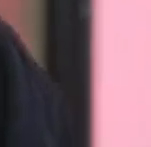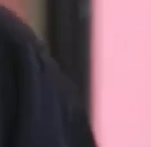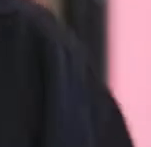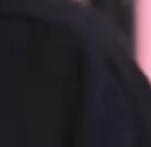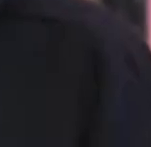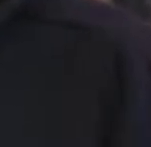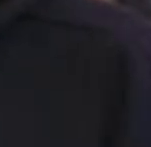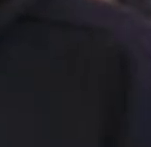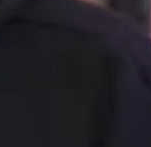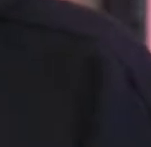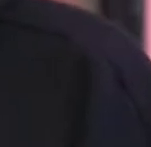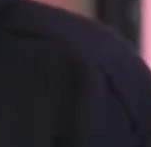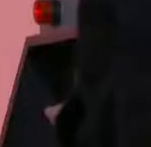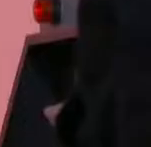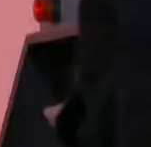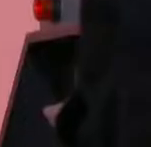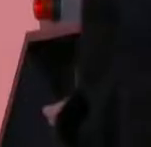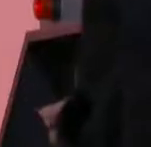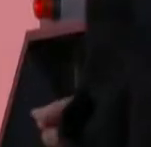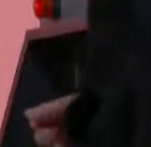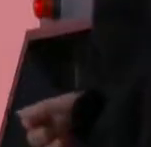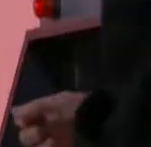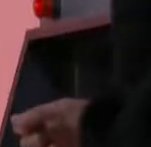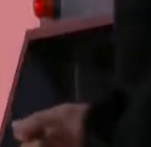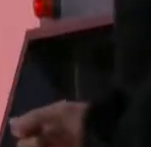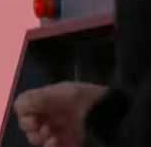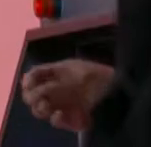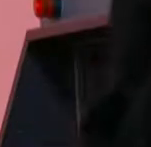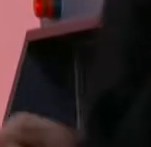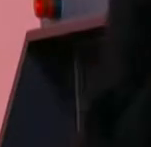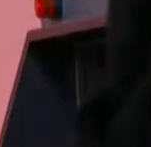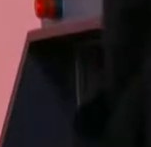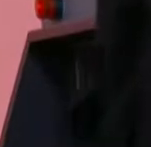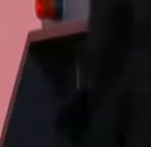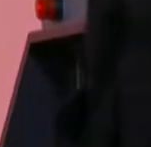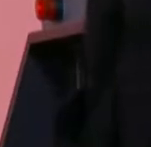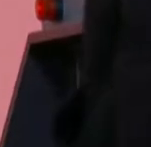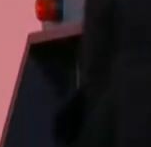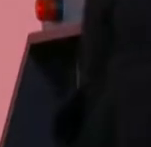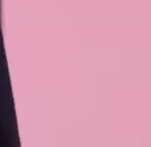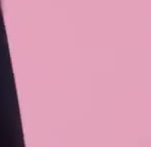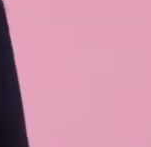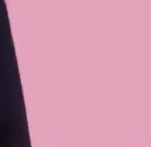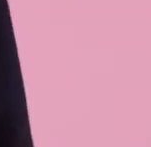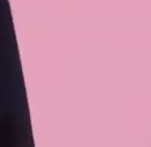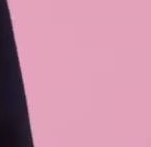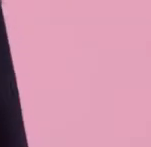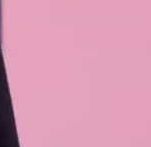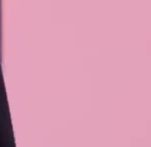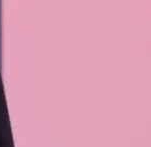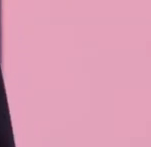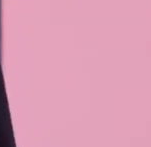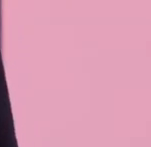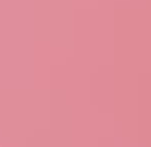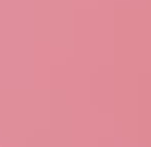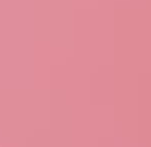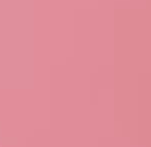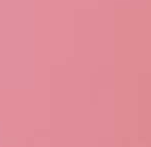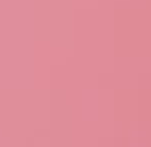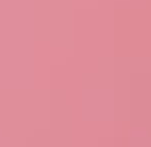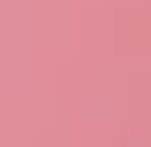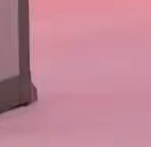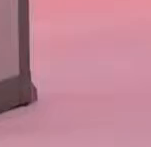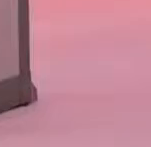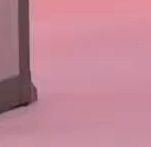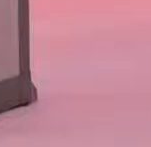penyakit. Nah, kamu virus, bukan virus. Untung si bos sudah divaksinasi. Jadi saya bisa kenal